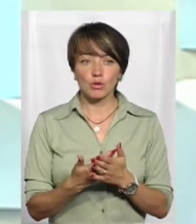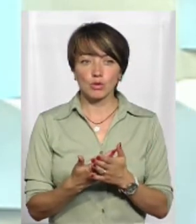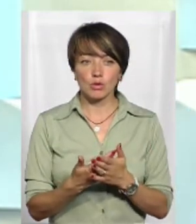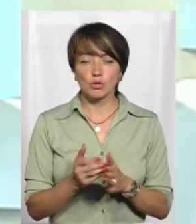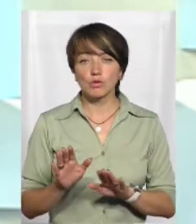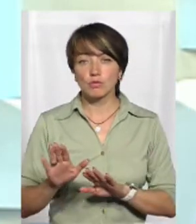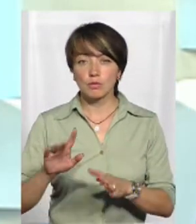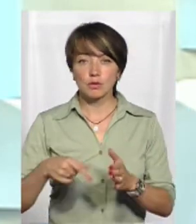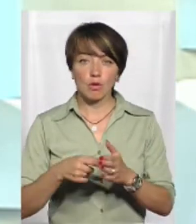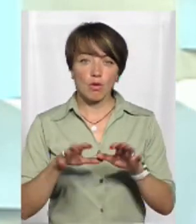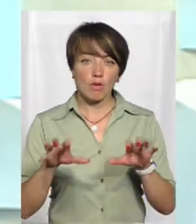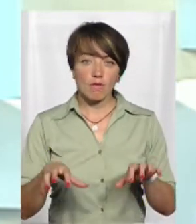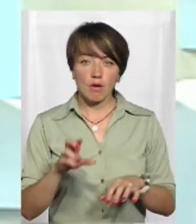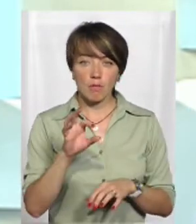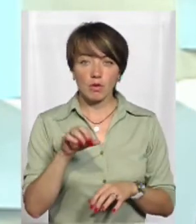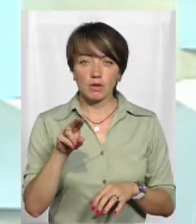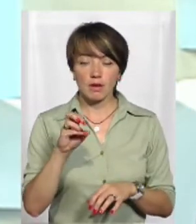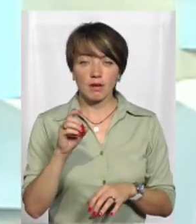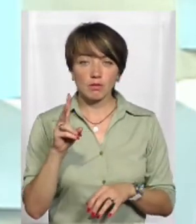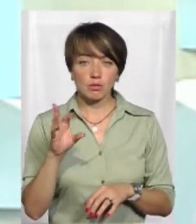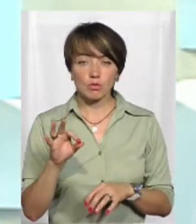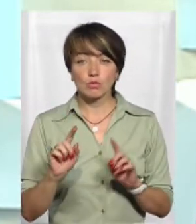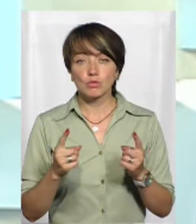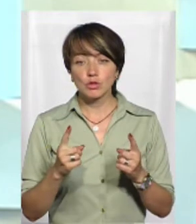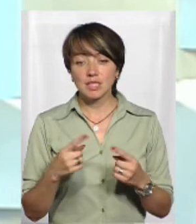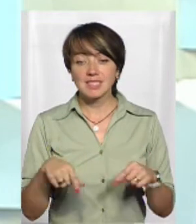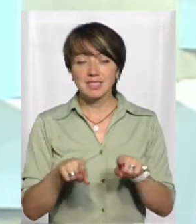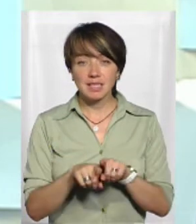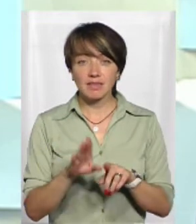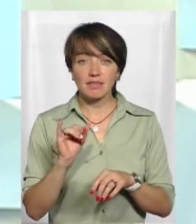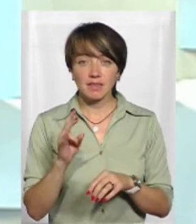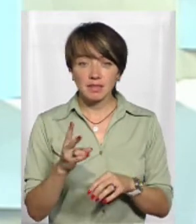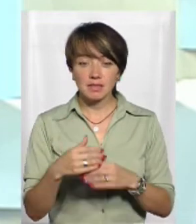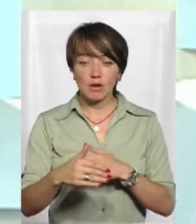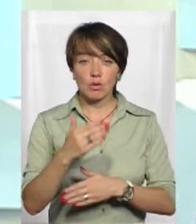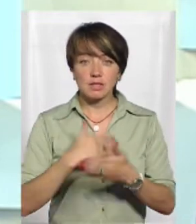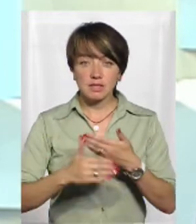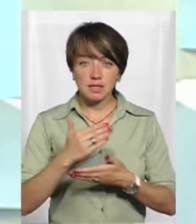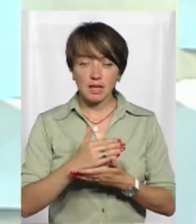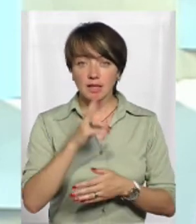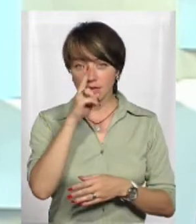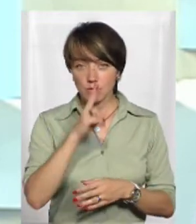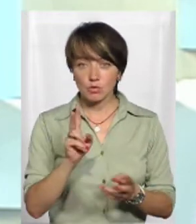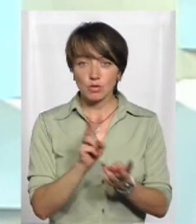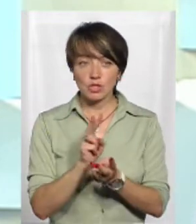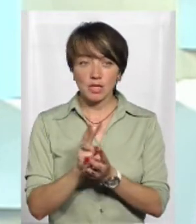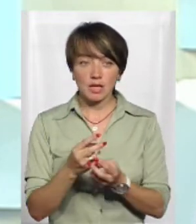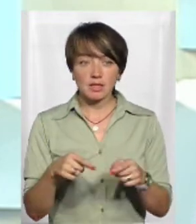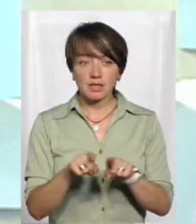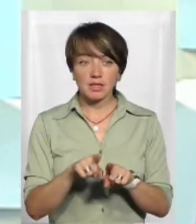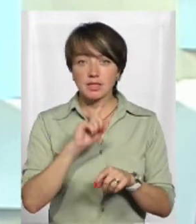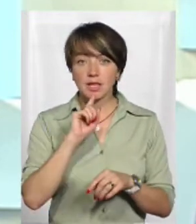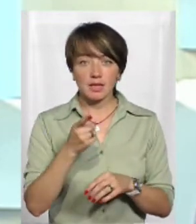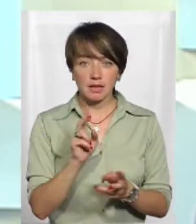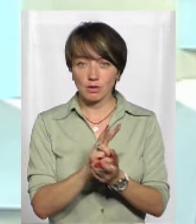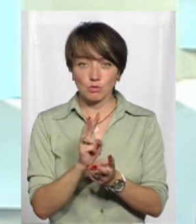даному випадку до заступника міського голови Бондаренка Андрія Євгеновича, тому що стільки, скільки він з ними за останні 2 місяці зустрічався, то я з ними стільки, мабуть,